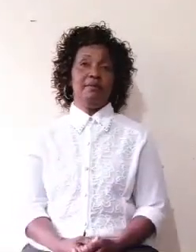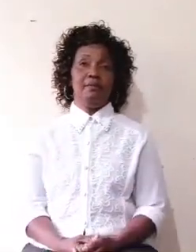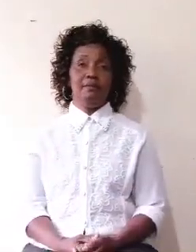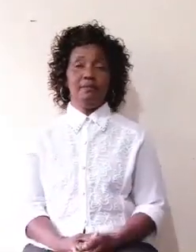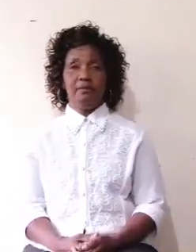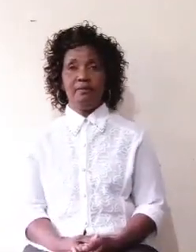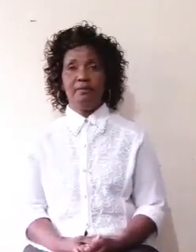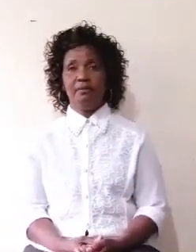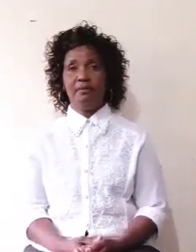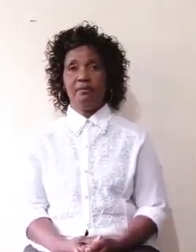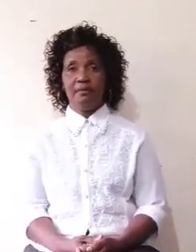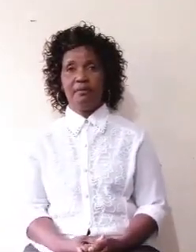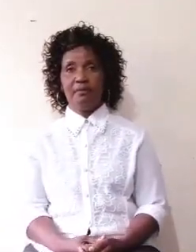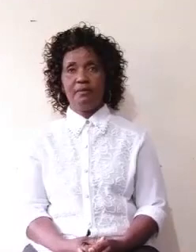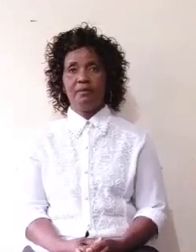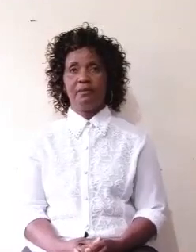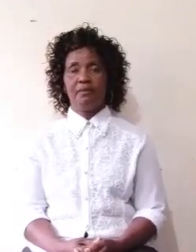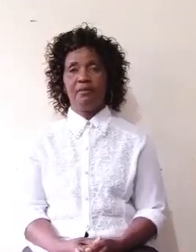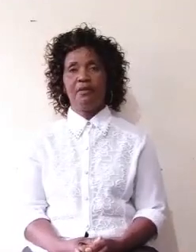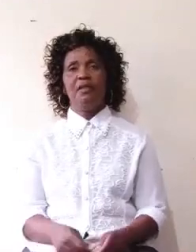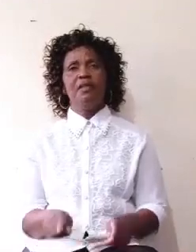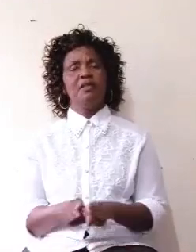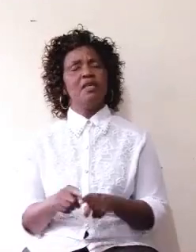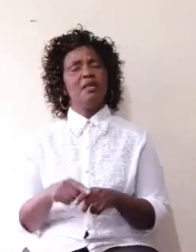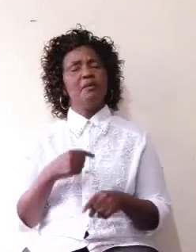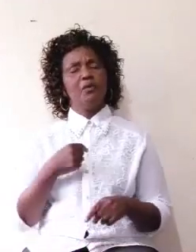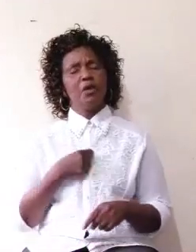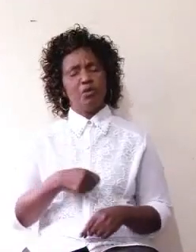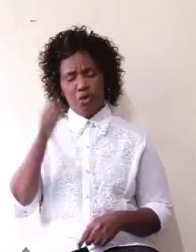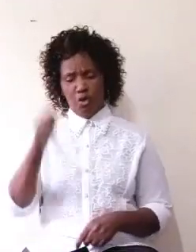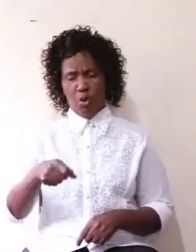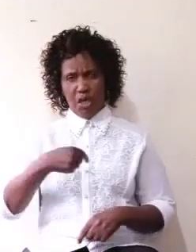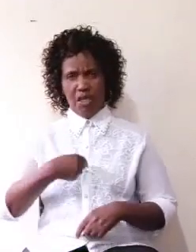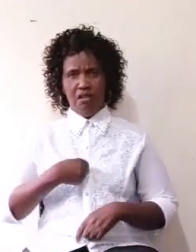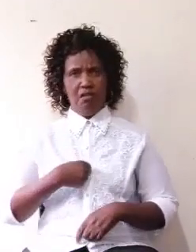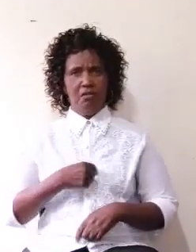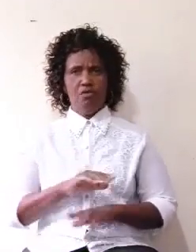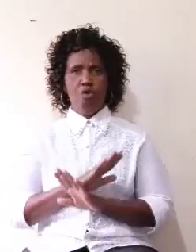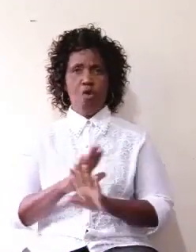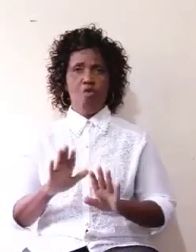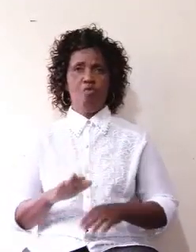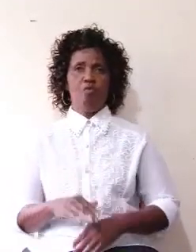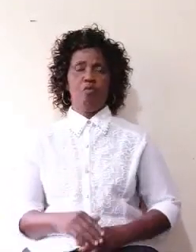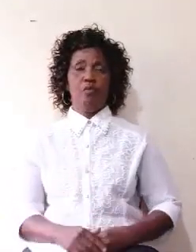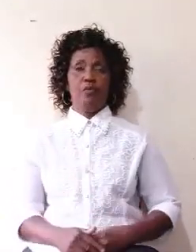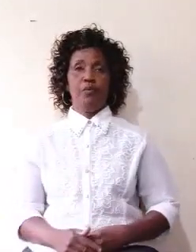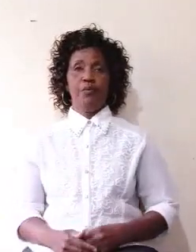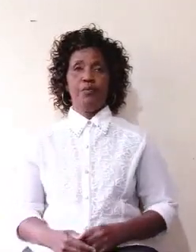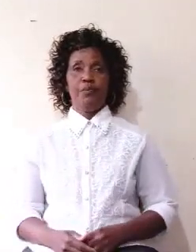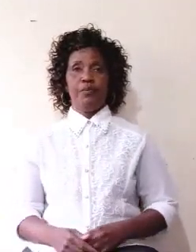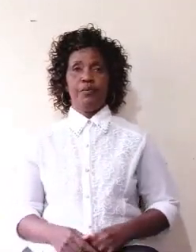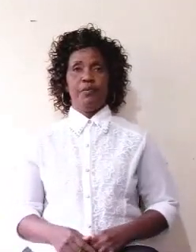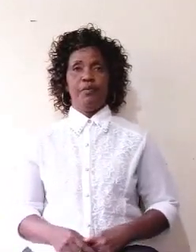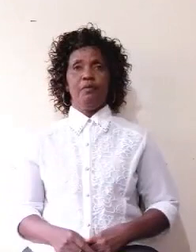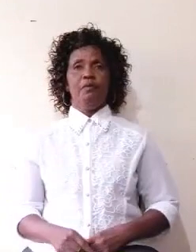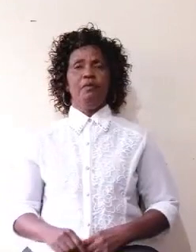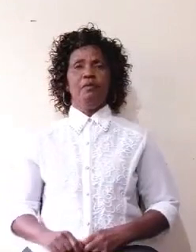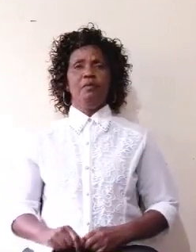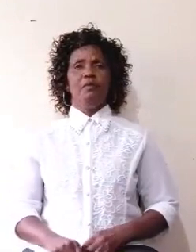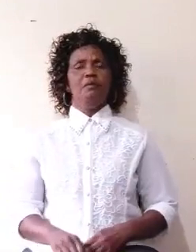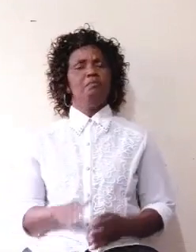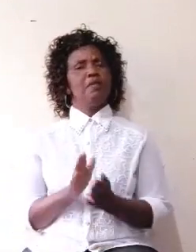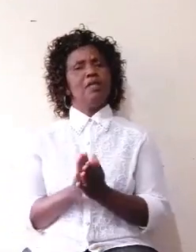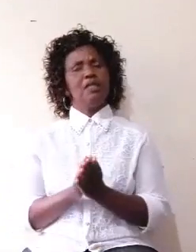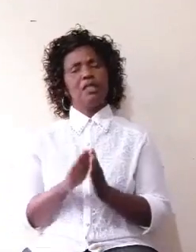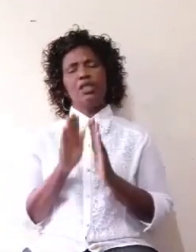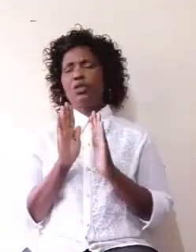seaiwa kanao mana musadaro kana iwo ndirespectoka nditete wakwavo in the first place nditete wakwavo